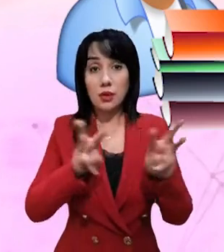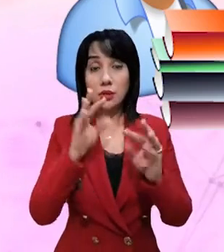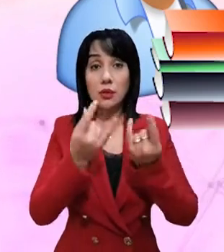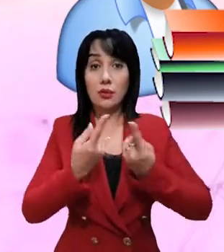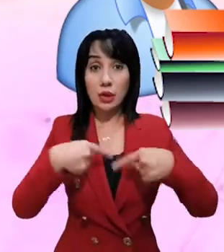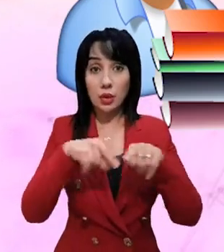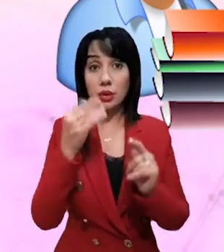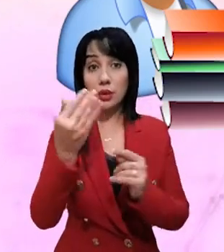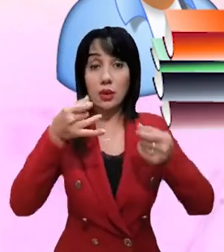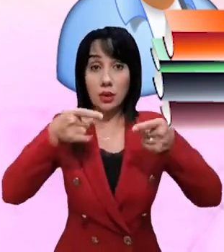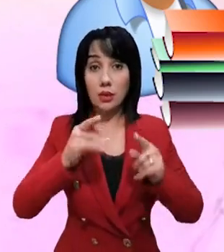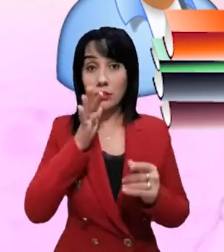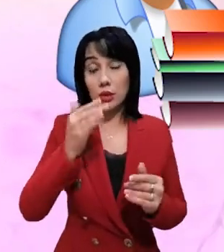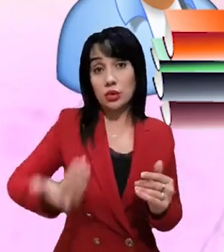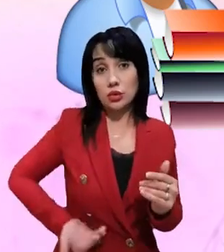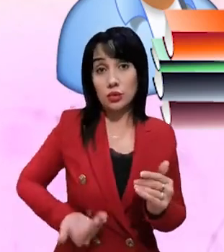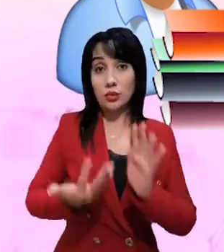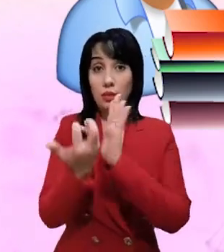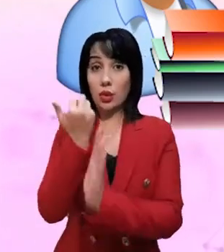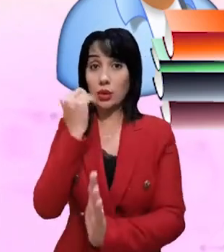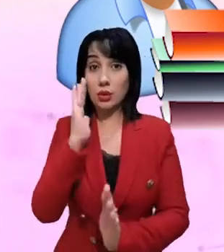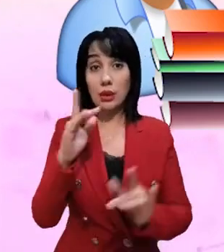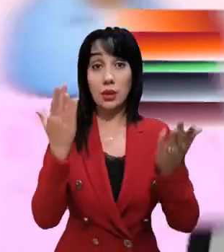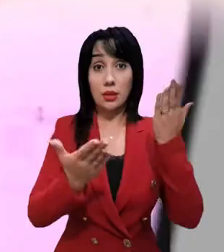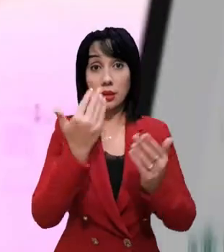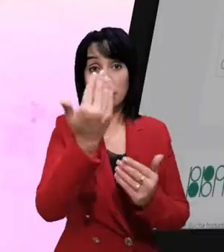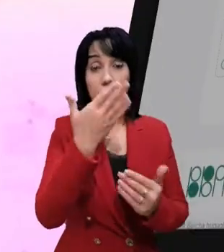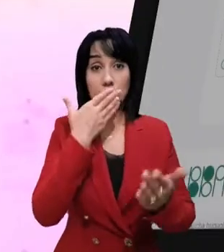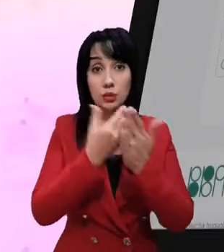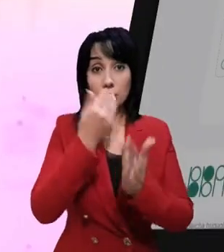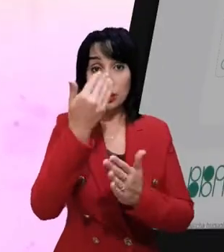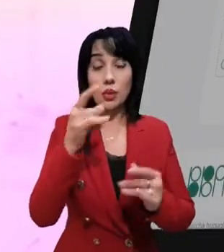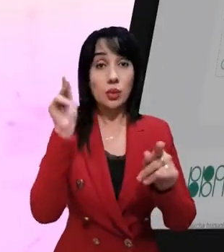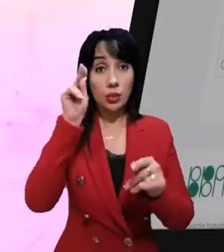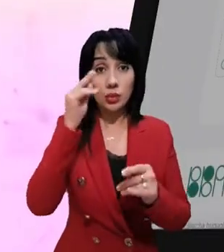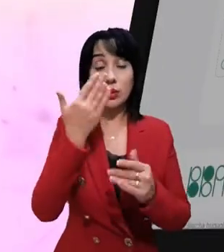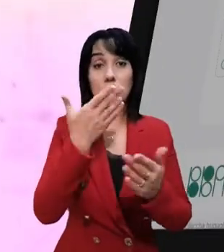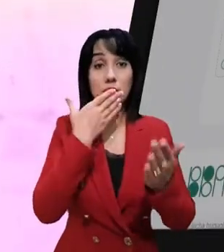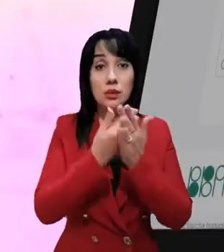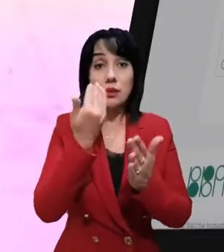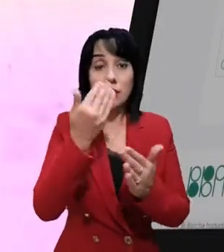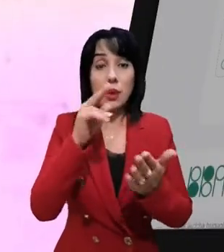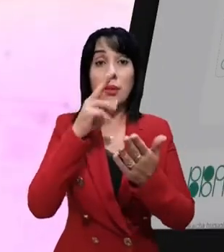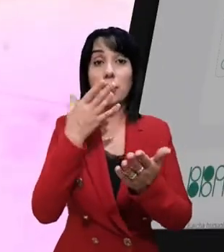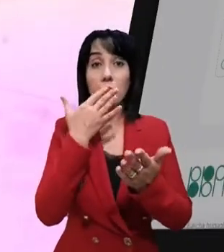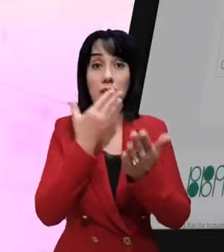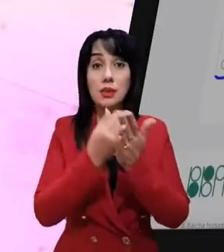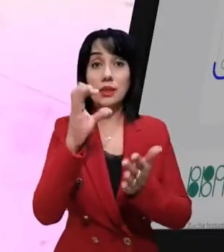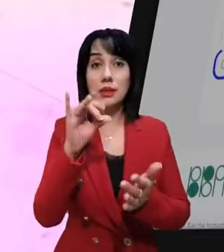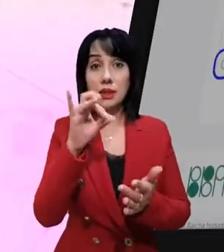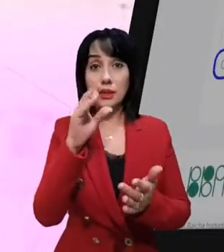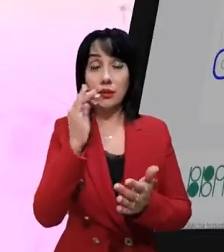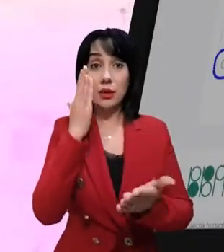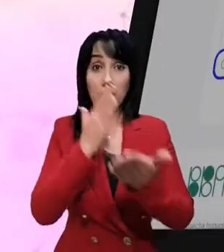tegishli vazirlik va idoralardan real vaqt rejimida olinadi. Agar abituriyentda umumta'lim fanlaridan milliy sertifikat mavjud